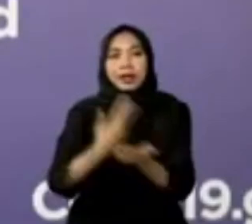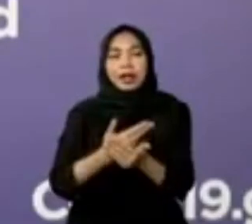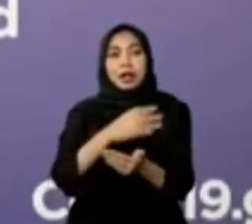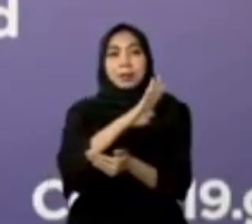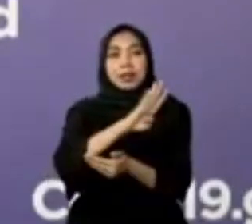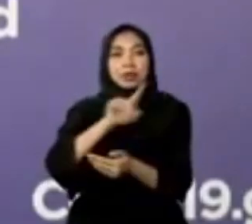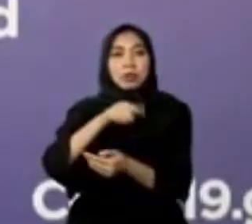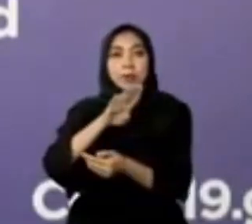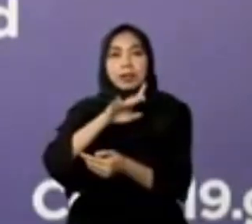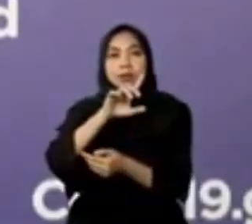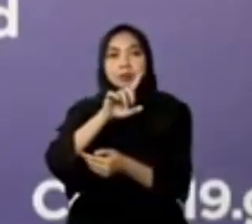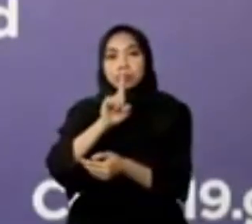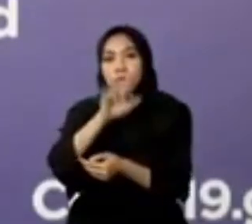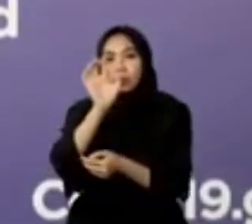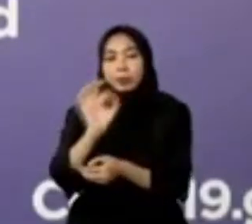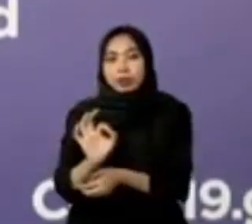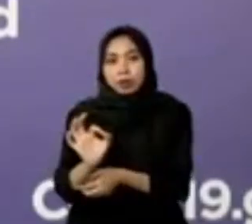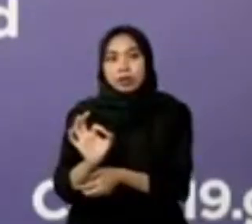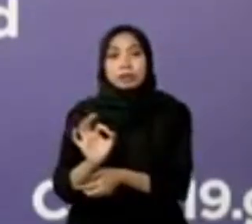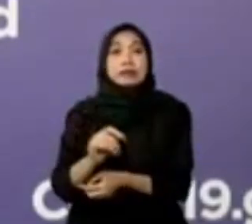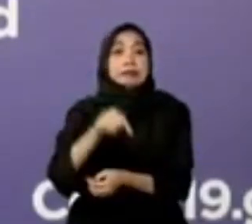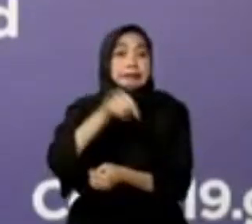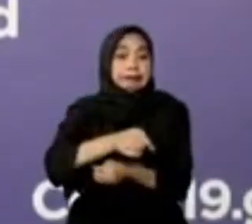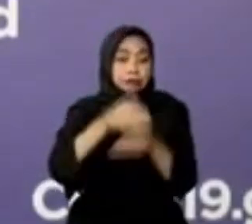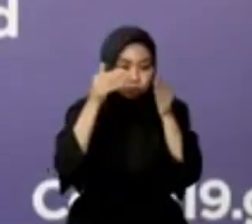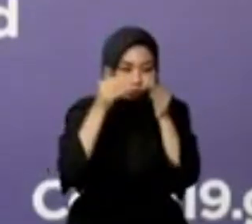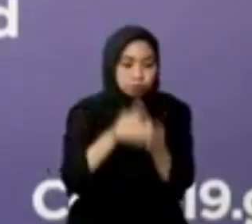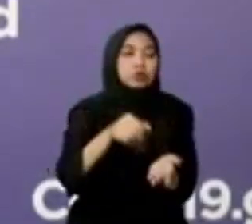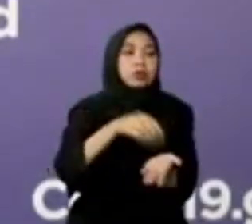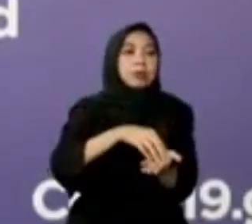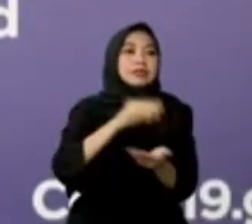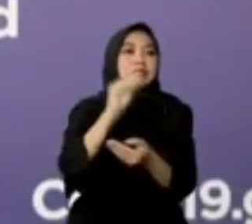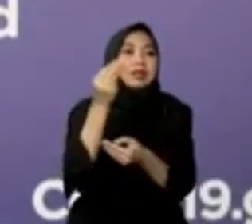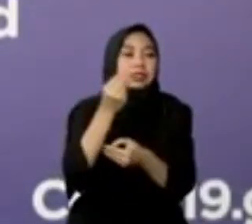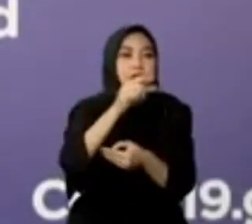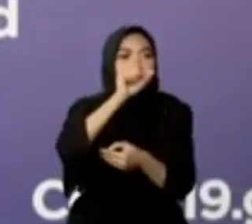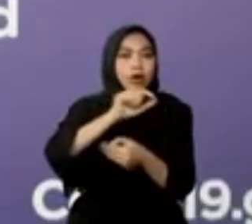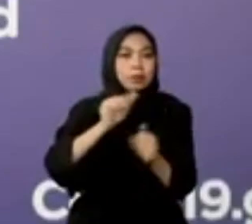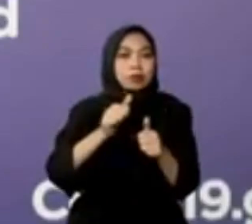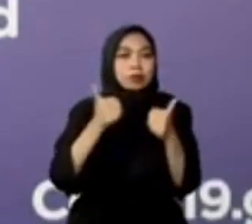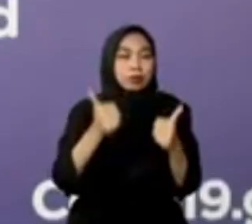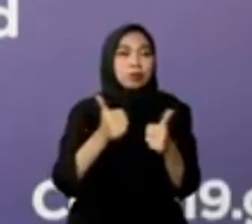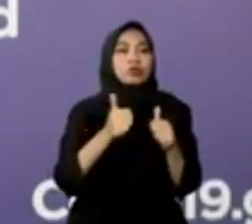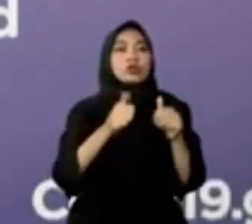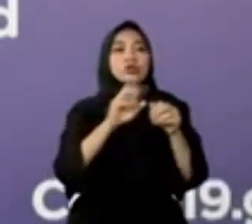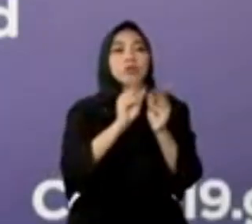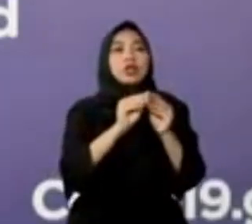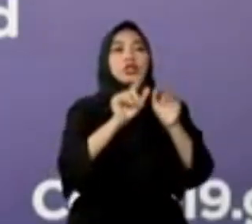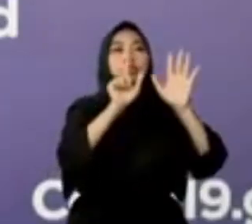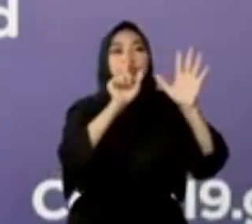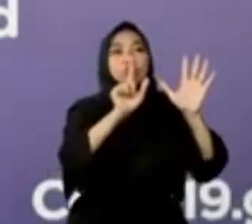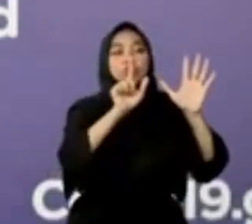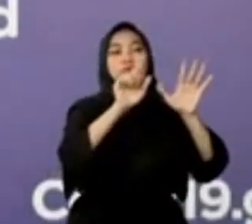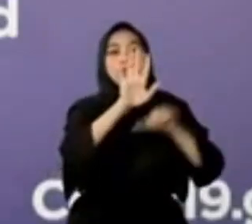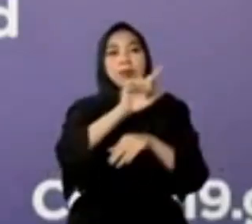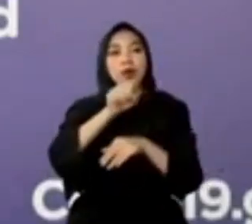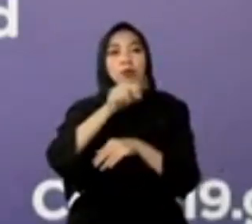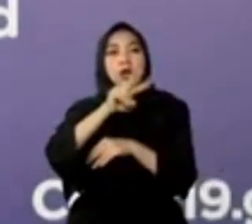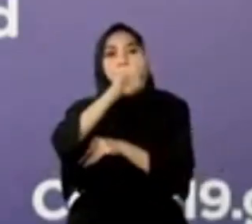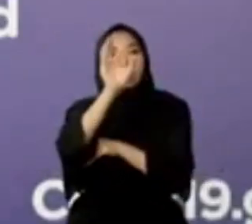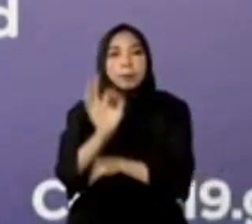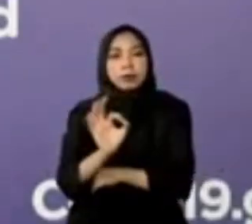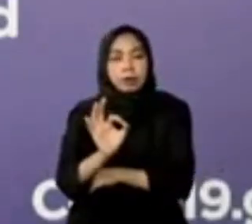lihat khusus misalnya DKI itu kesembuhannya sekitar 75,2%. Kemudian